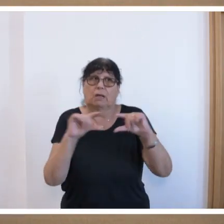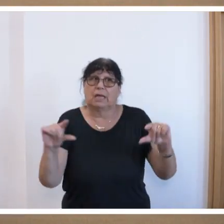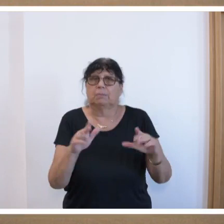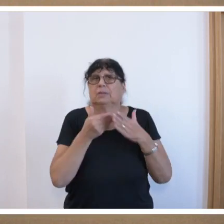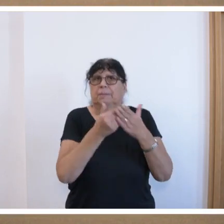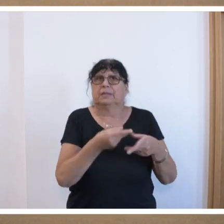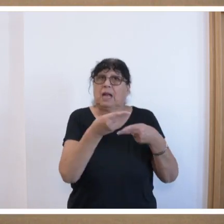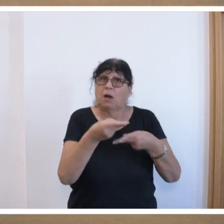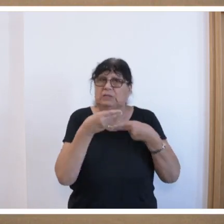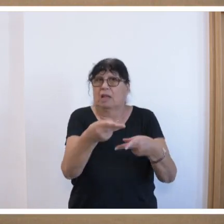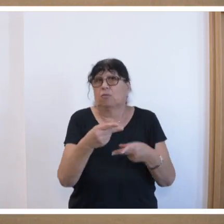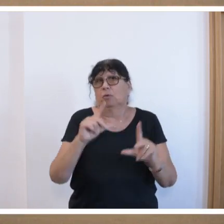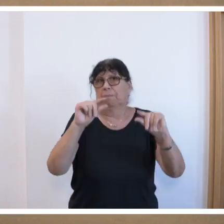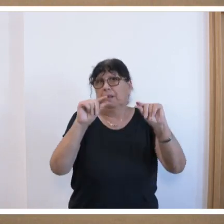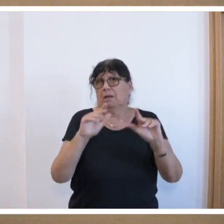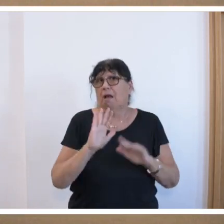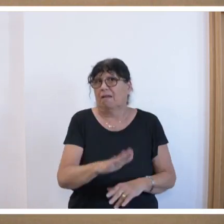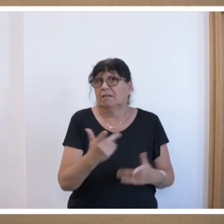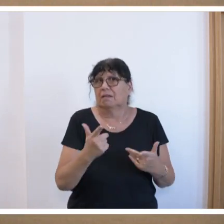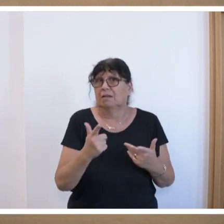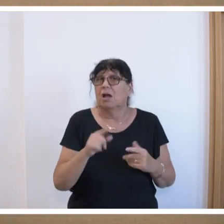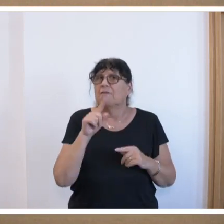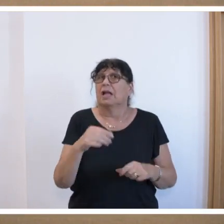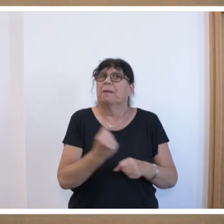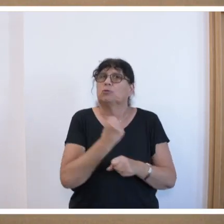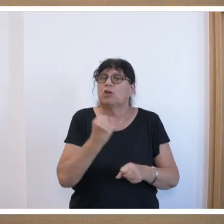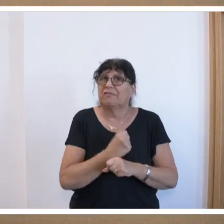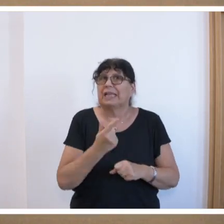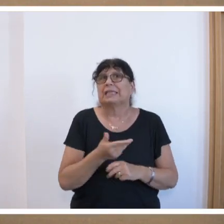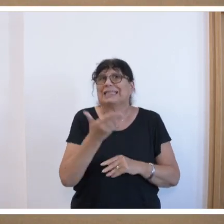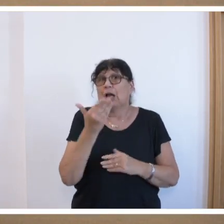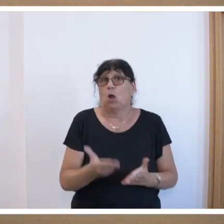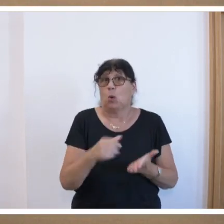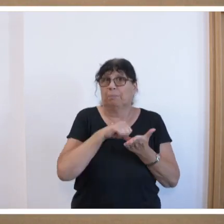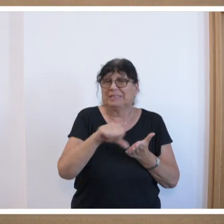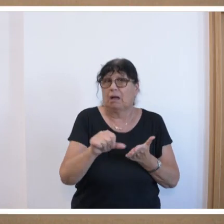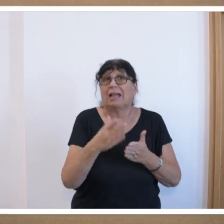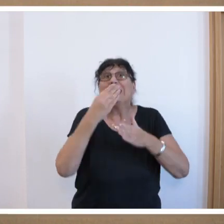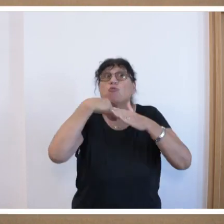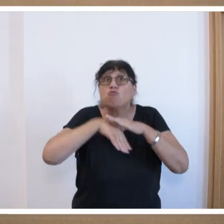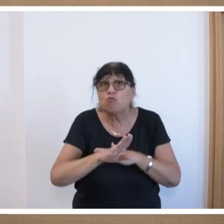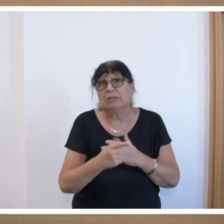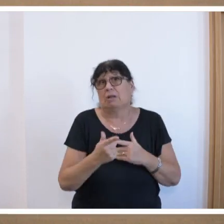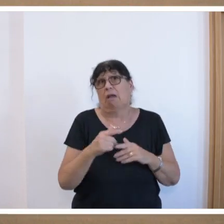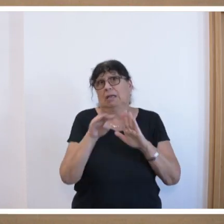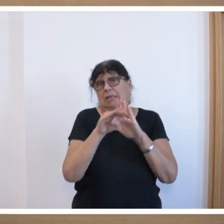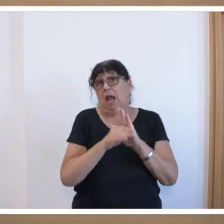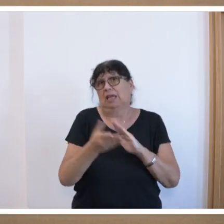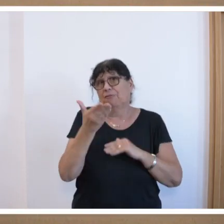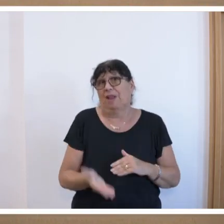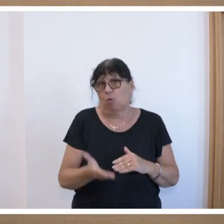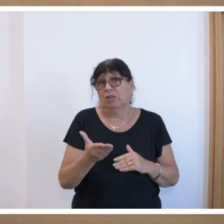Pakete viel kostengünstiger an, da sie ihren Beschäftigten einen Lohn zahlen, der weit unter dem gängigen Tariflohn